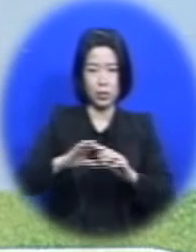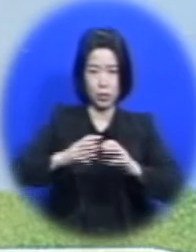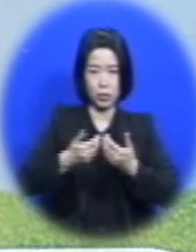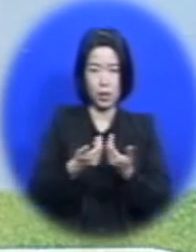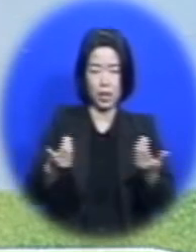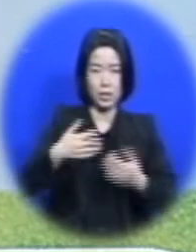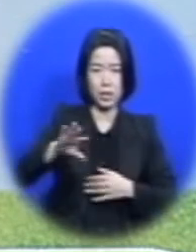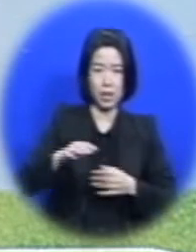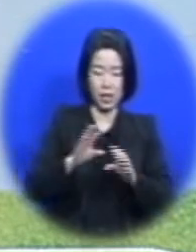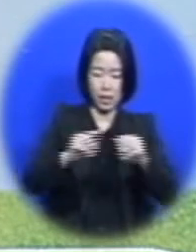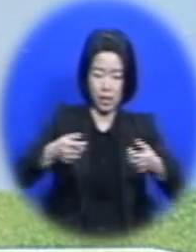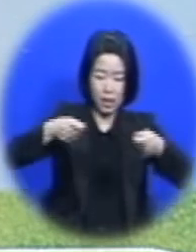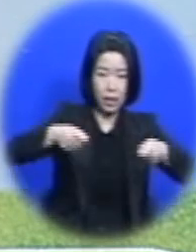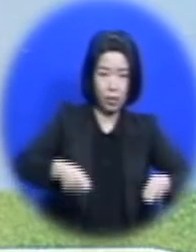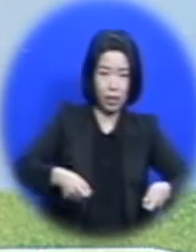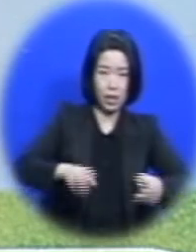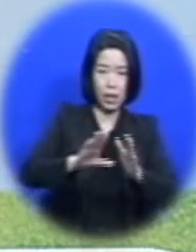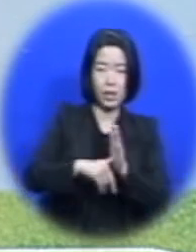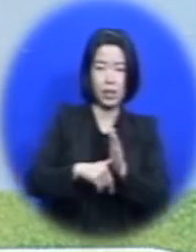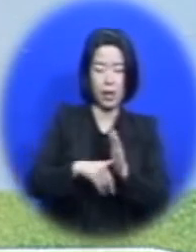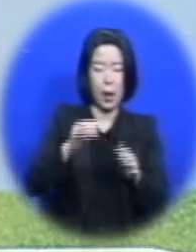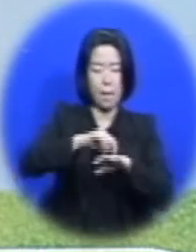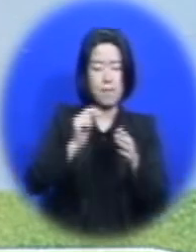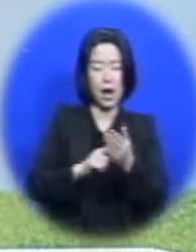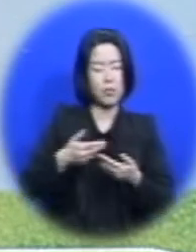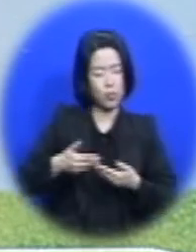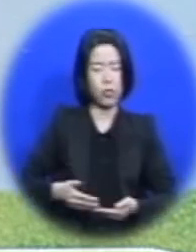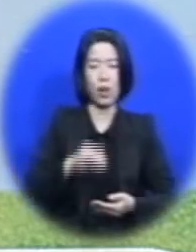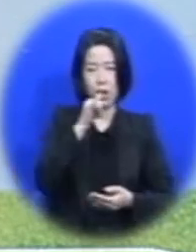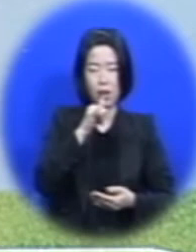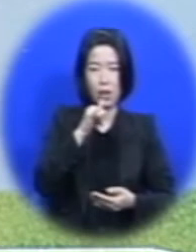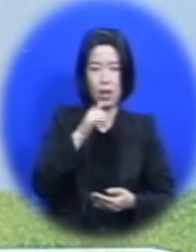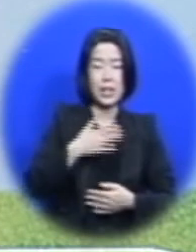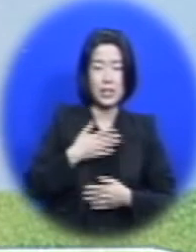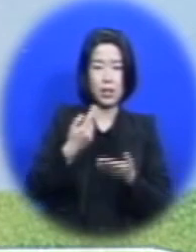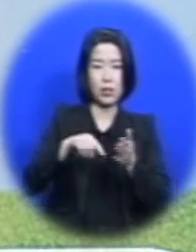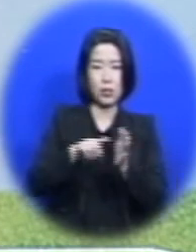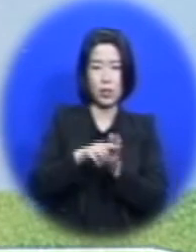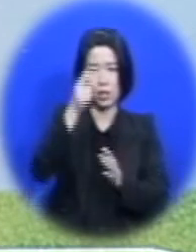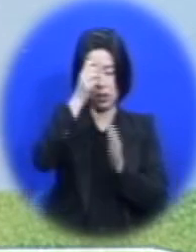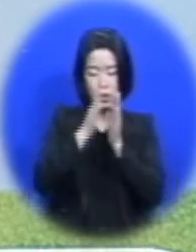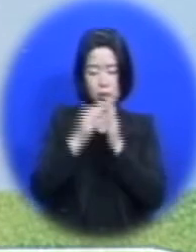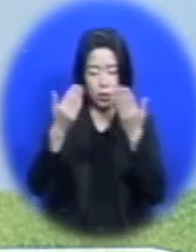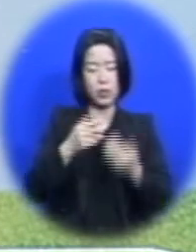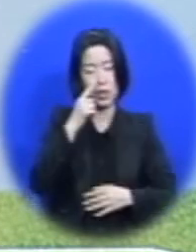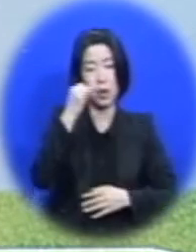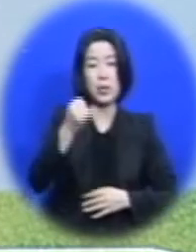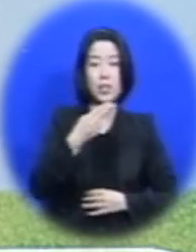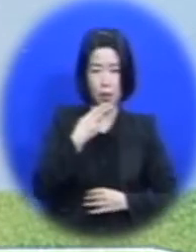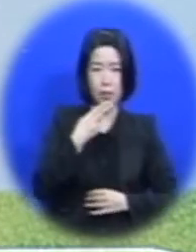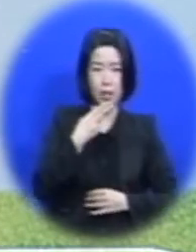길에 너무나 마음이 무거웠습니다 저를 위해서 기도해 주실 어머님이 없다